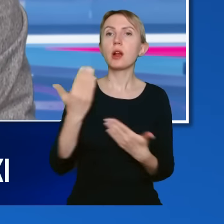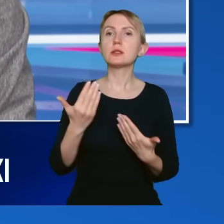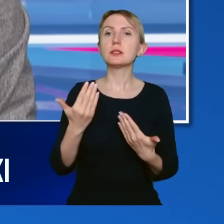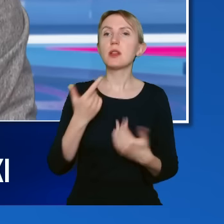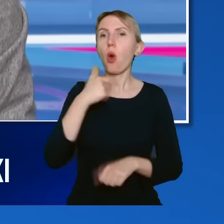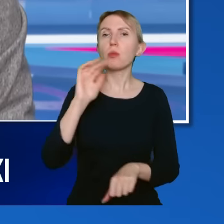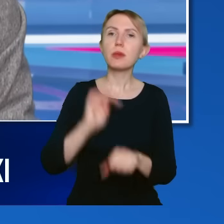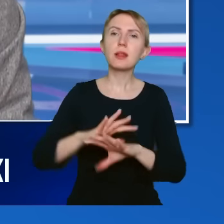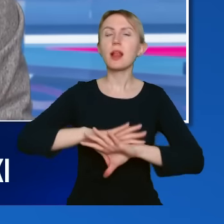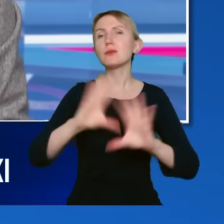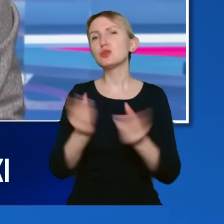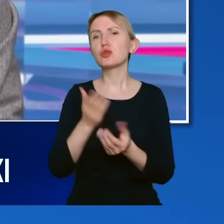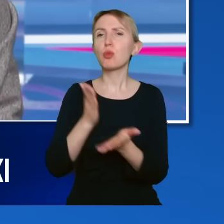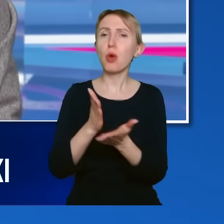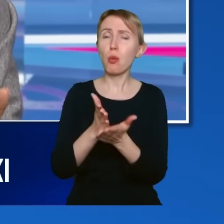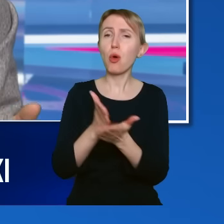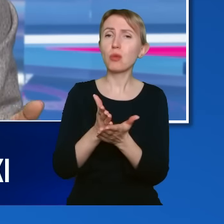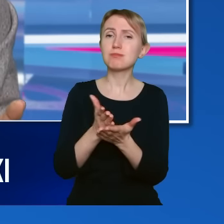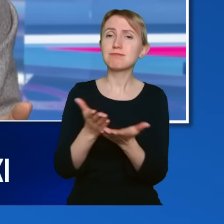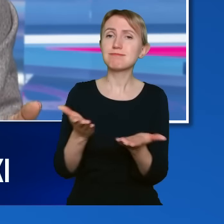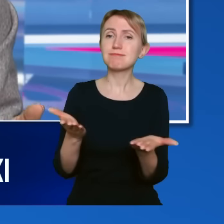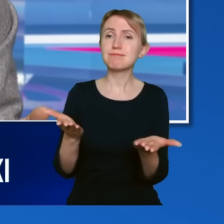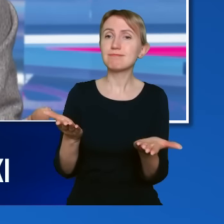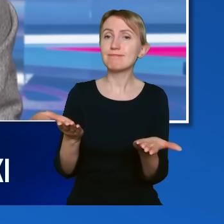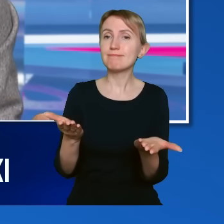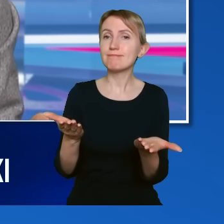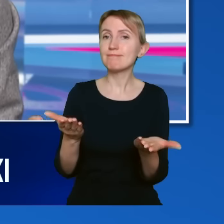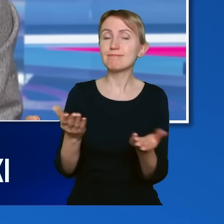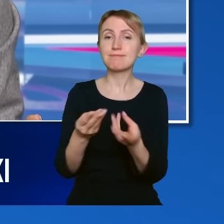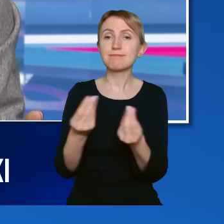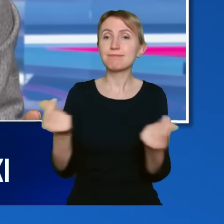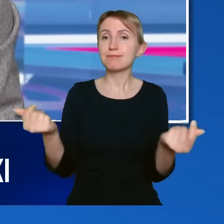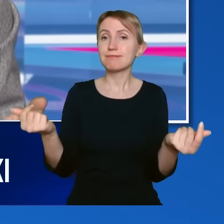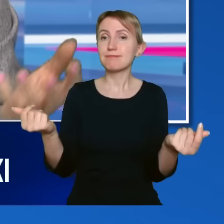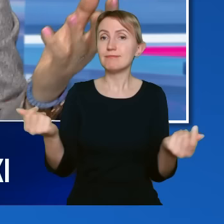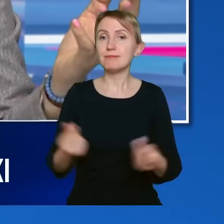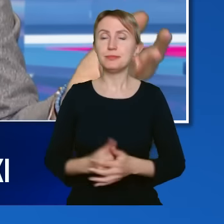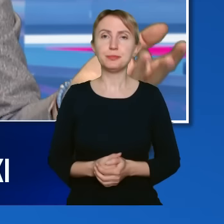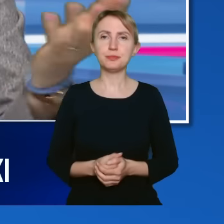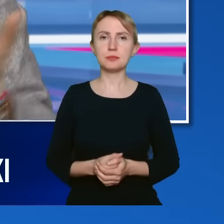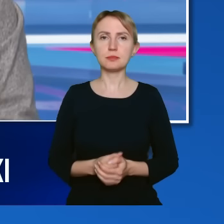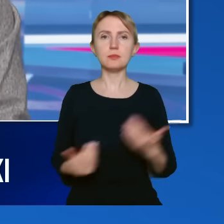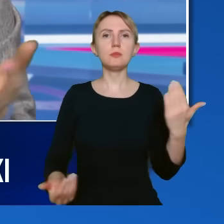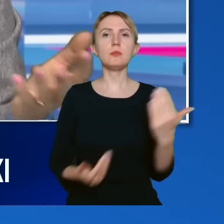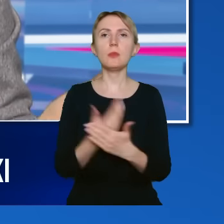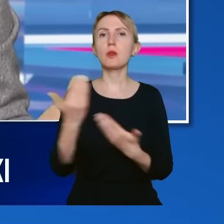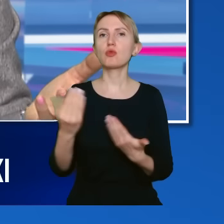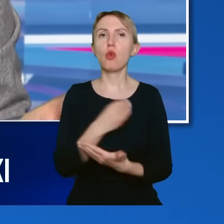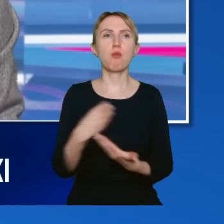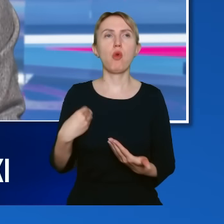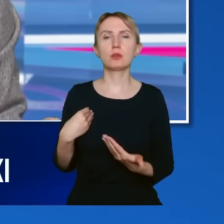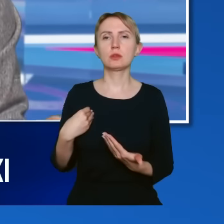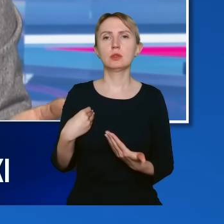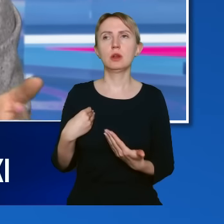deklaracje wszystkie pomocowe po prostu no, kończą się fiaskiem. Okazało się, że do Polski